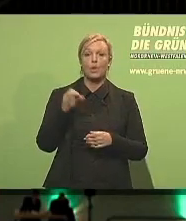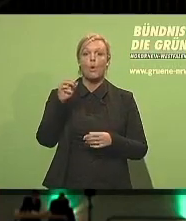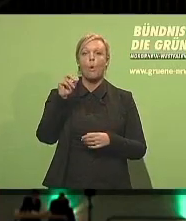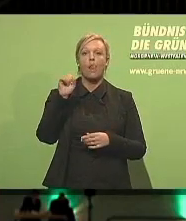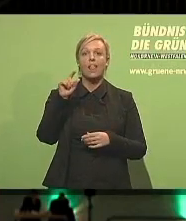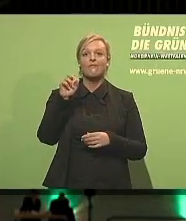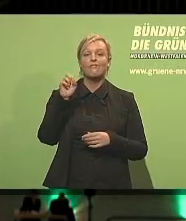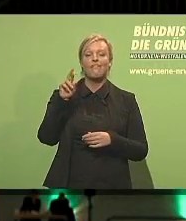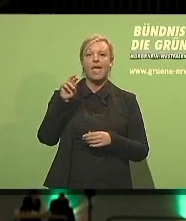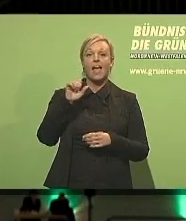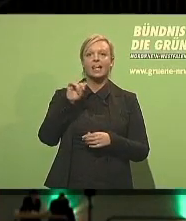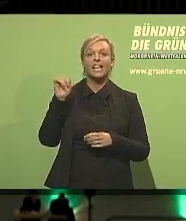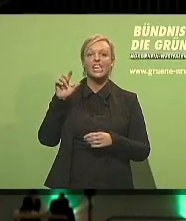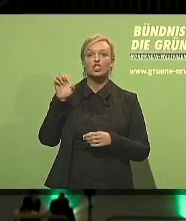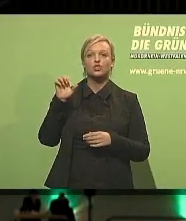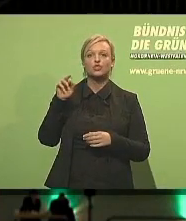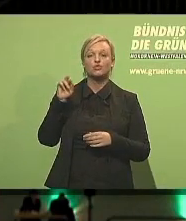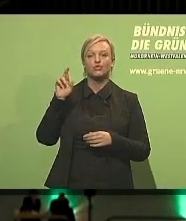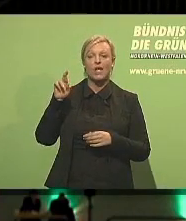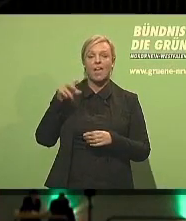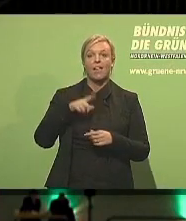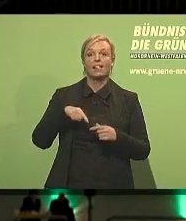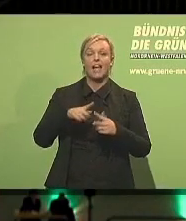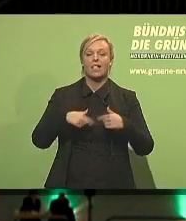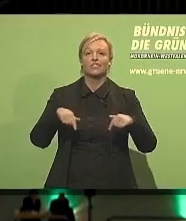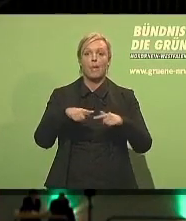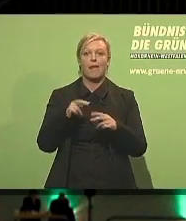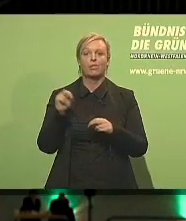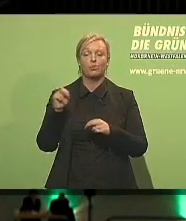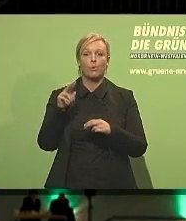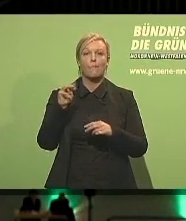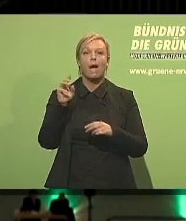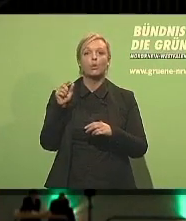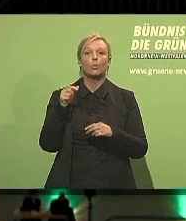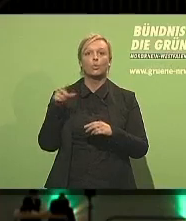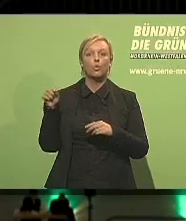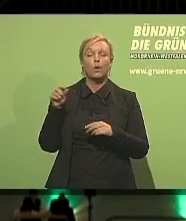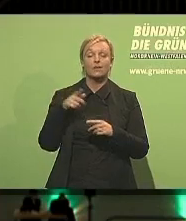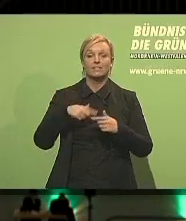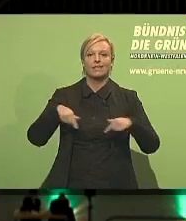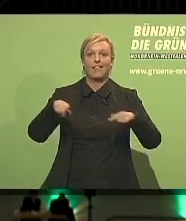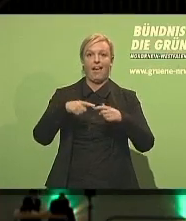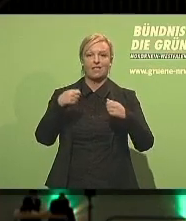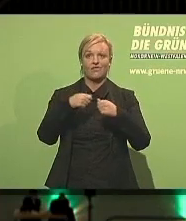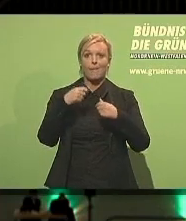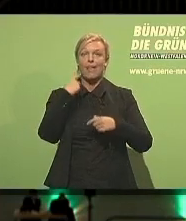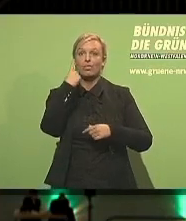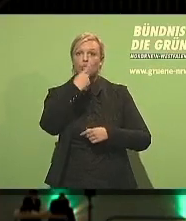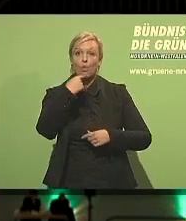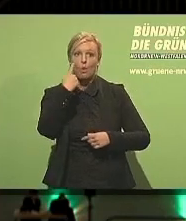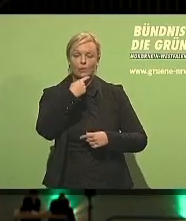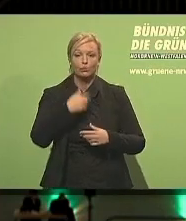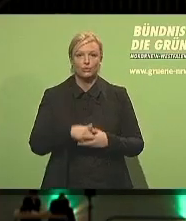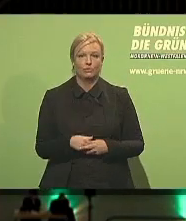Kreisverband Düren, und Markus Kurt, Kreisverband Dortmund. Ich frage die Versammlung, ob es weitere Bewerbungen